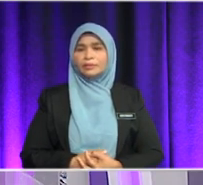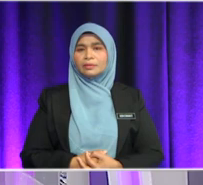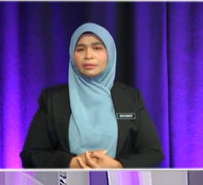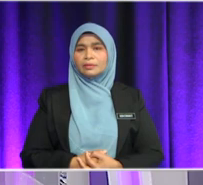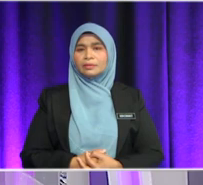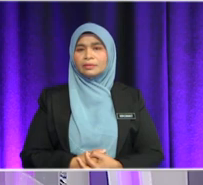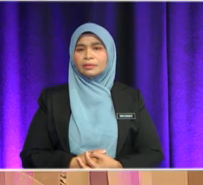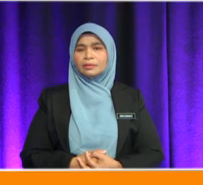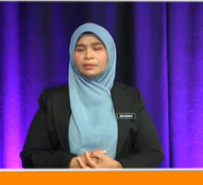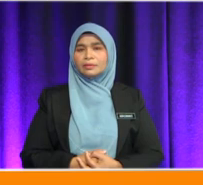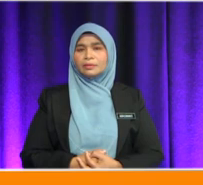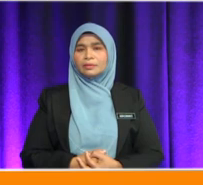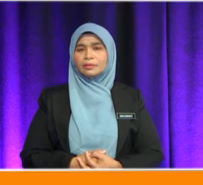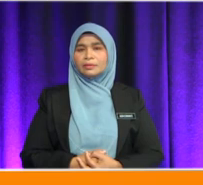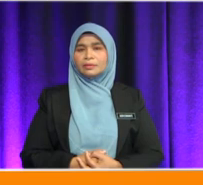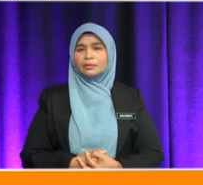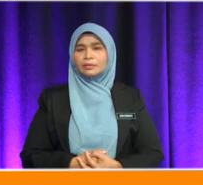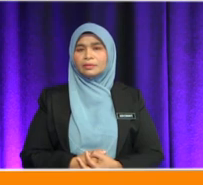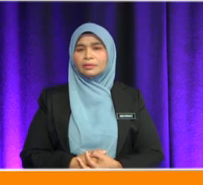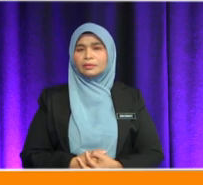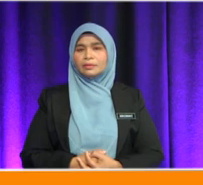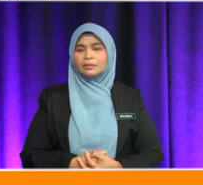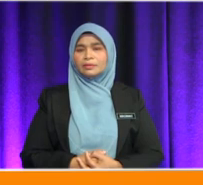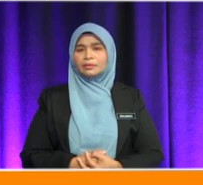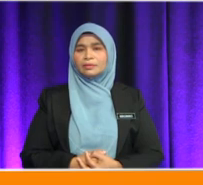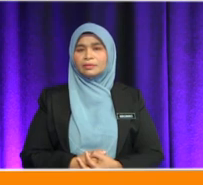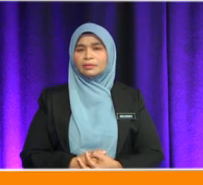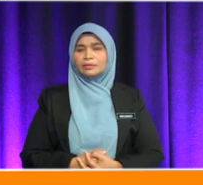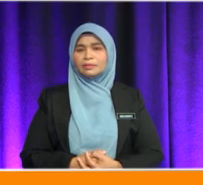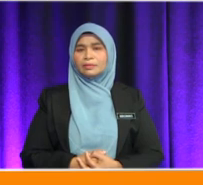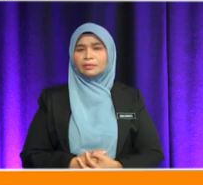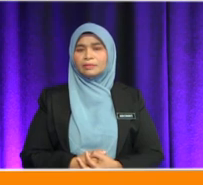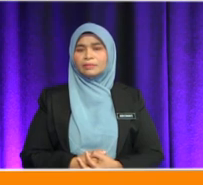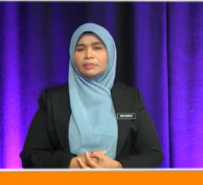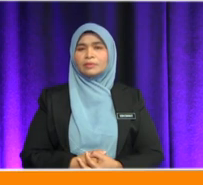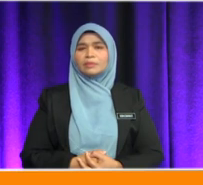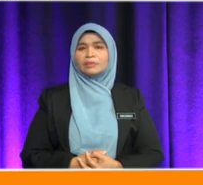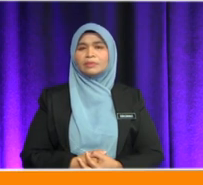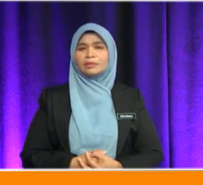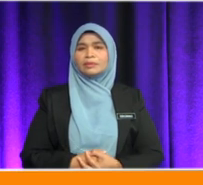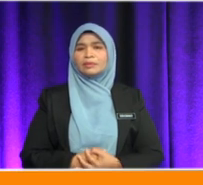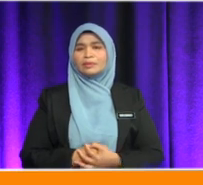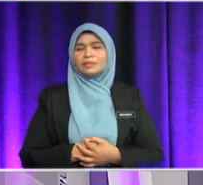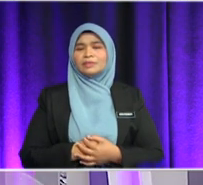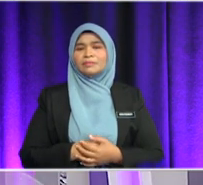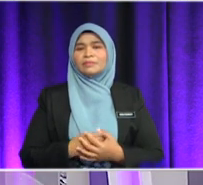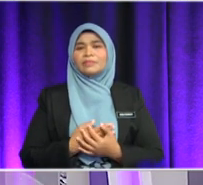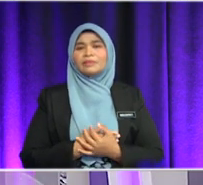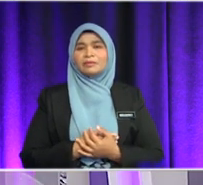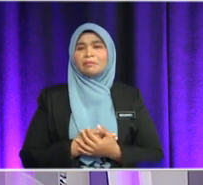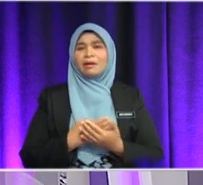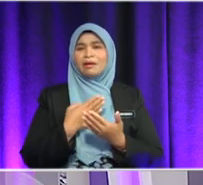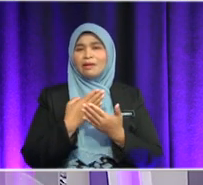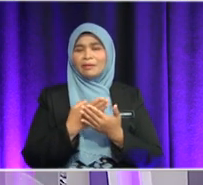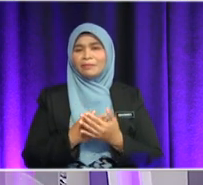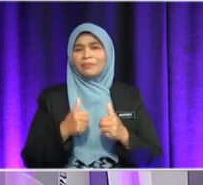tamutunna illa wa Atun muslimun sejuk terima kasih